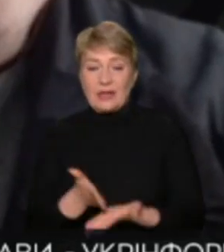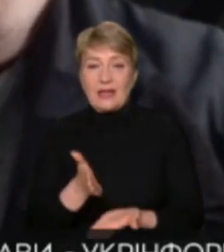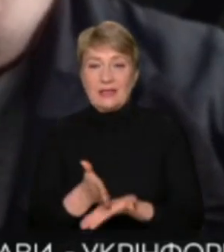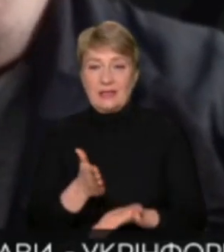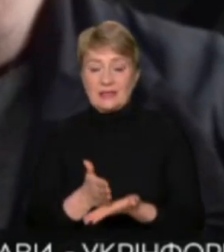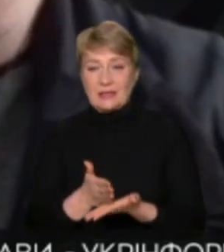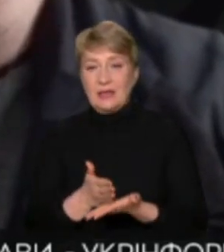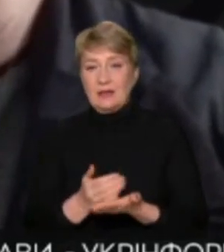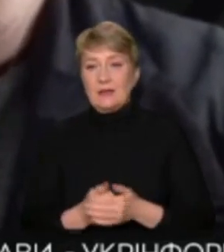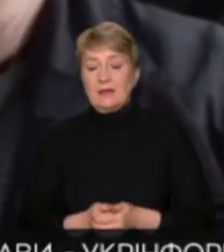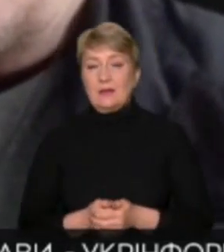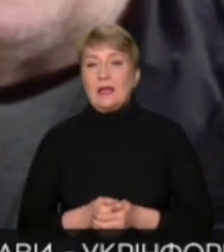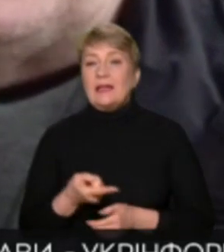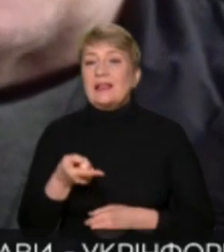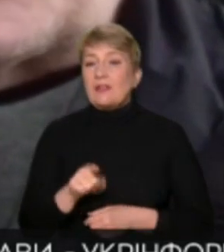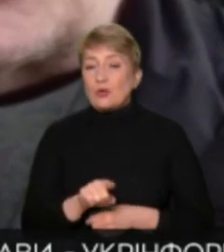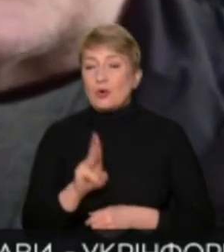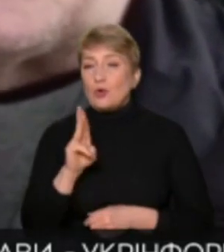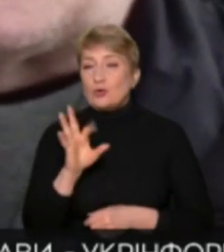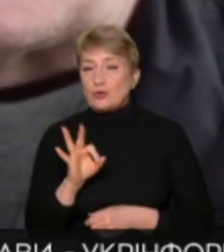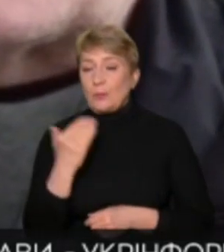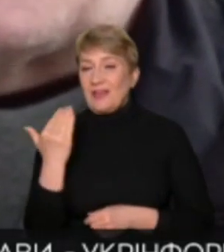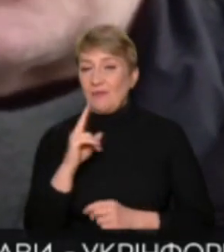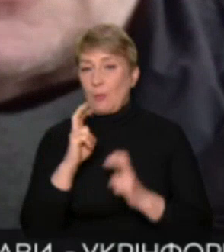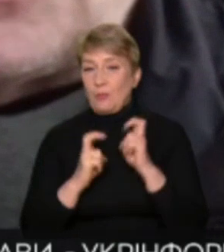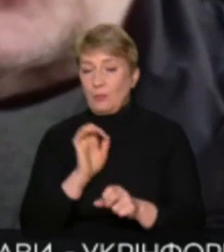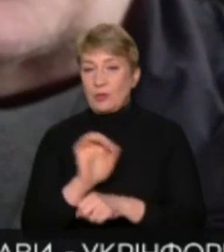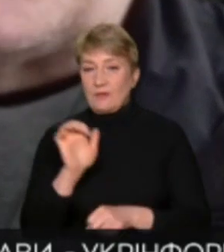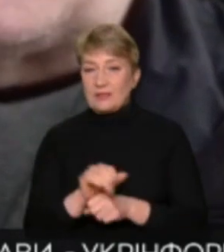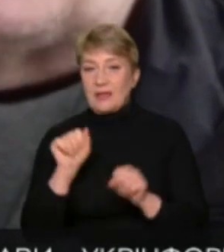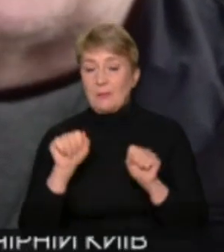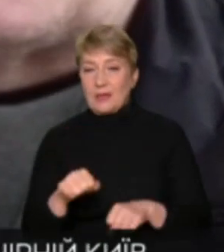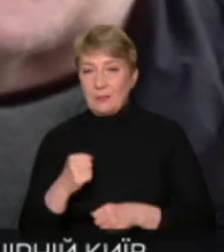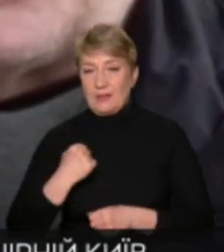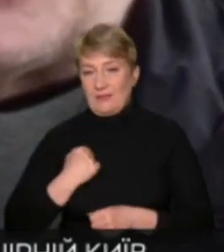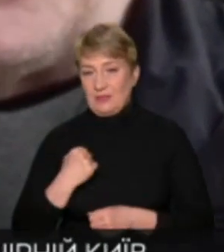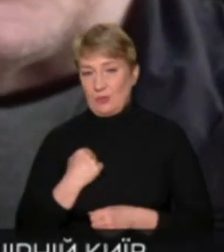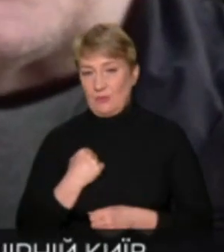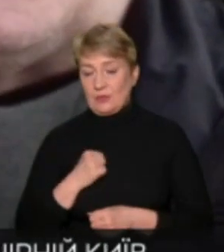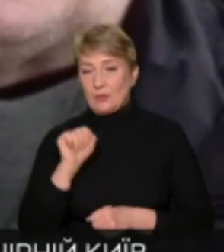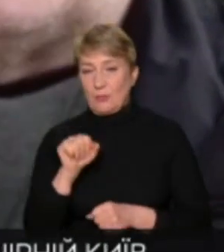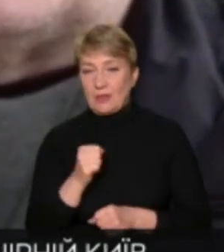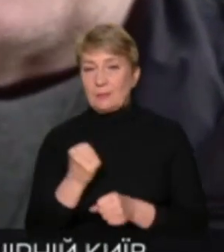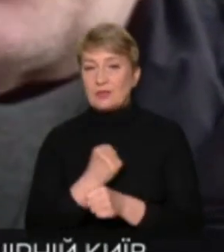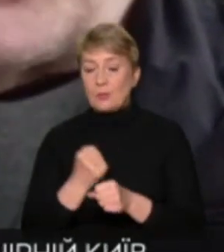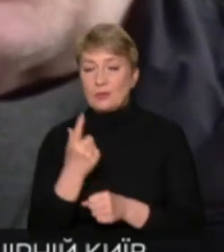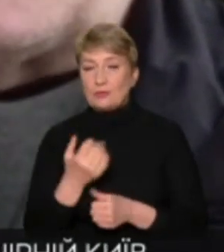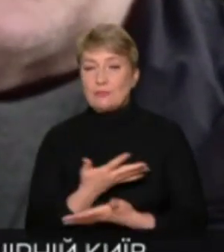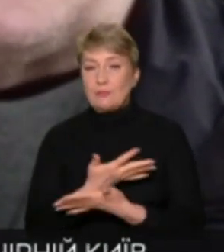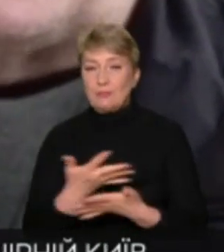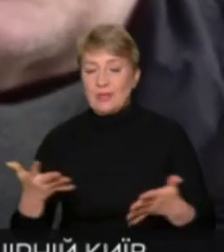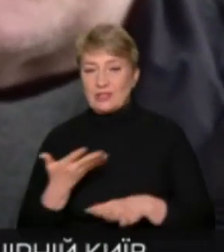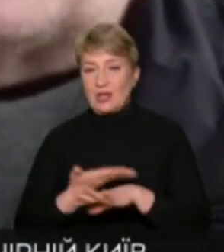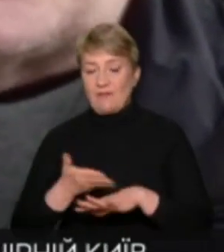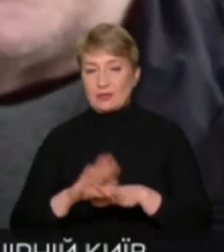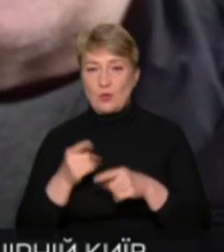чи, може, навіть більше, для того, щоб їхня промисловість змогла перелаштуватись на військові рейки, щоб вони змогли зробити більше важкої